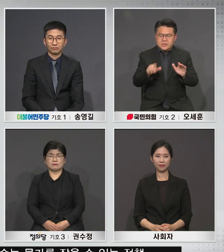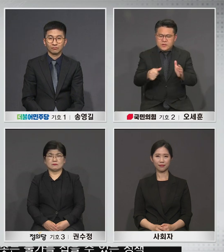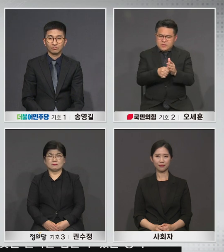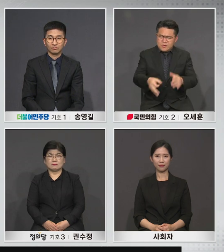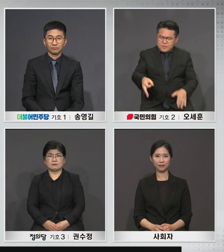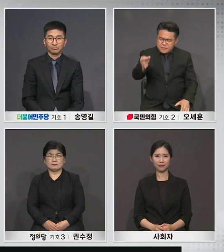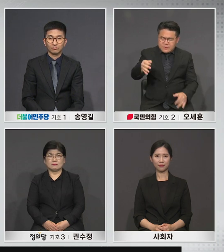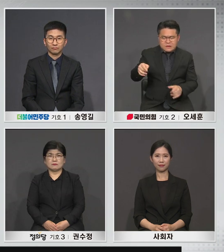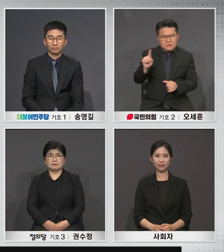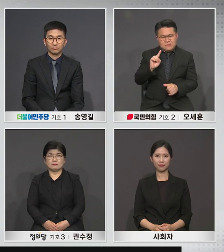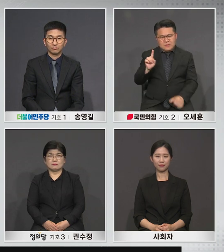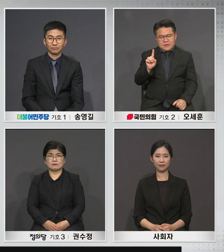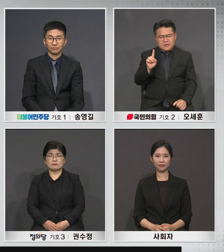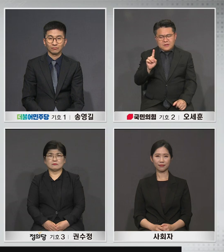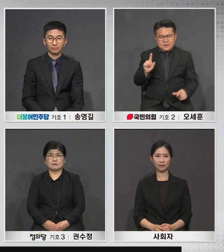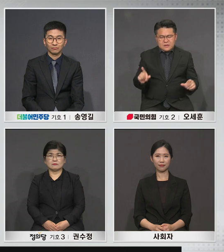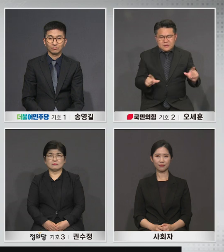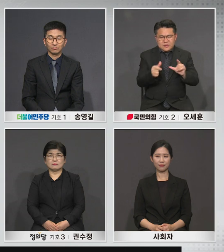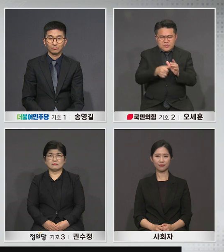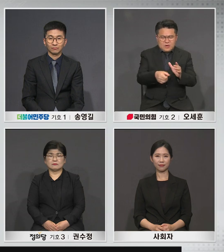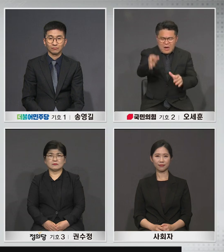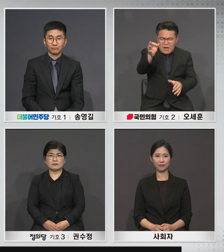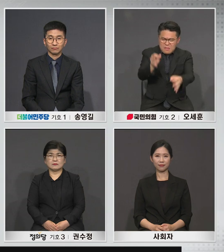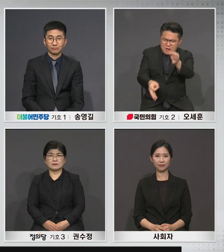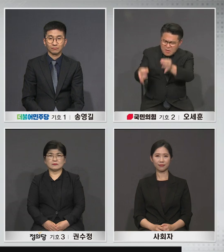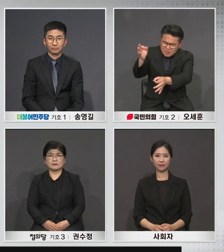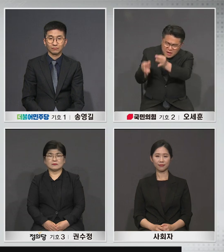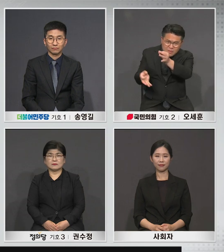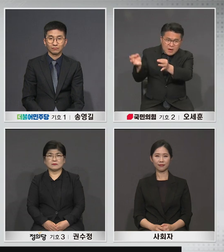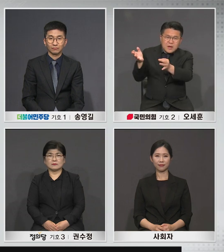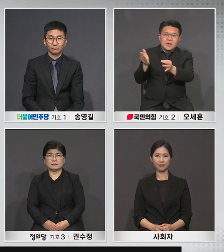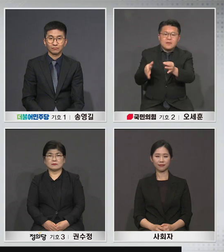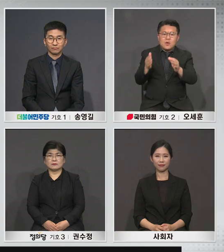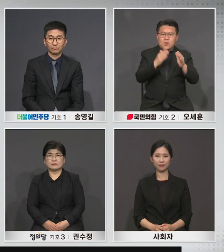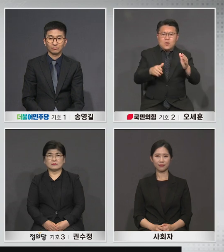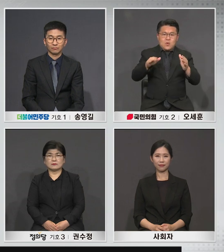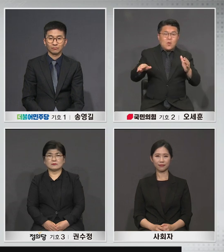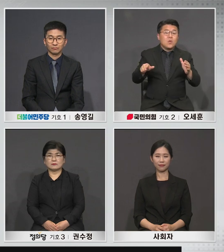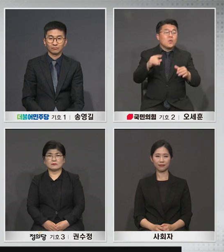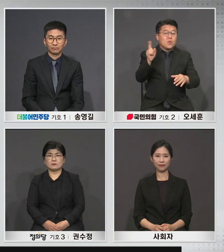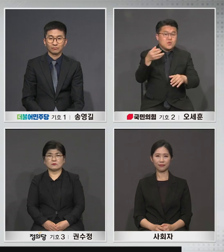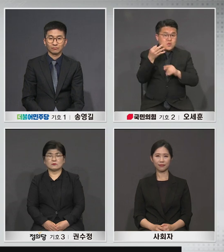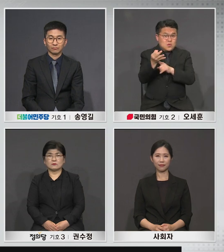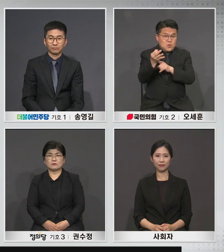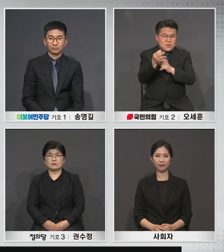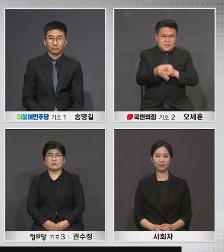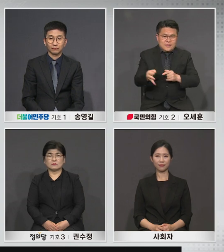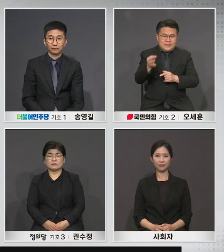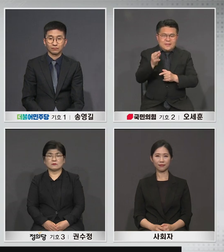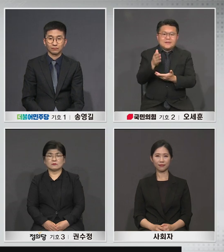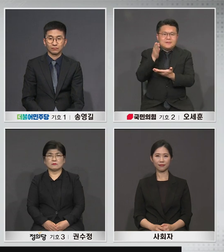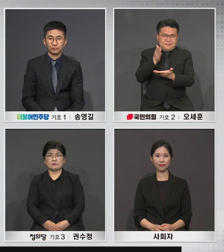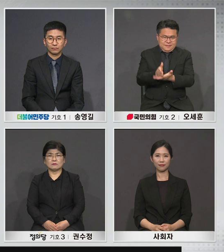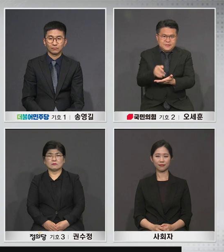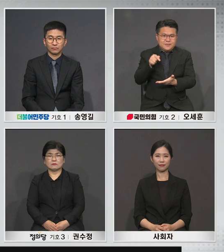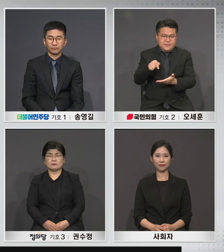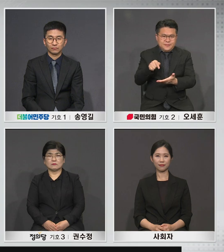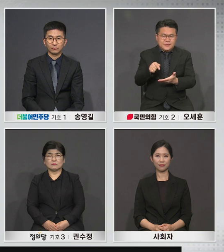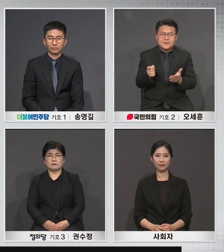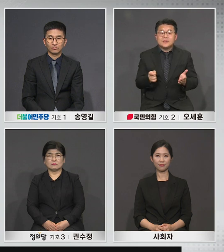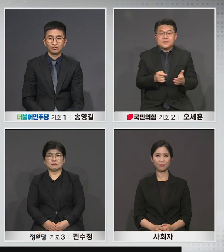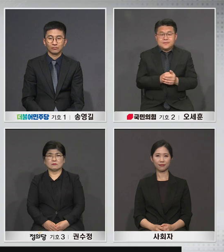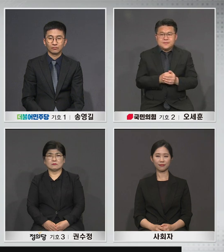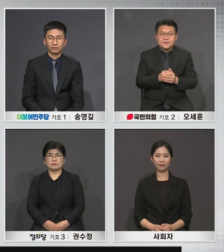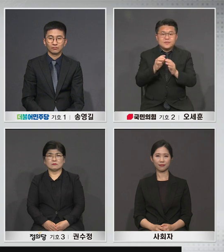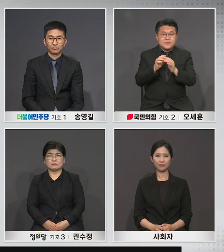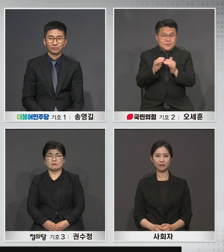오르는 상황에서 생활 물가가 다 올라도 공공요금 인상만큼은 최대한 자제하는 게 아마 가장 실효성 있는